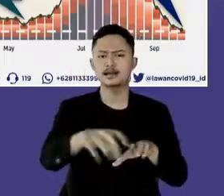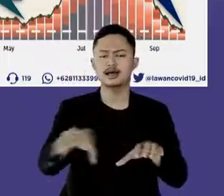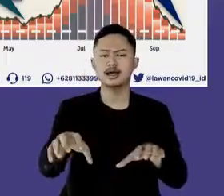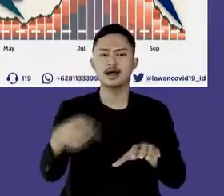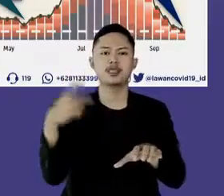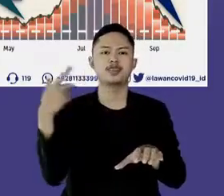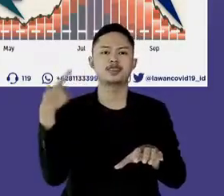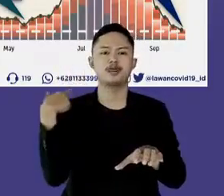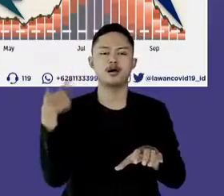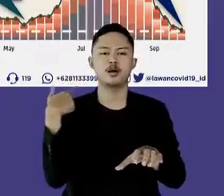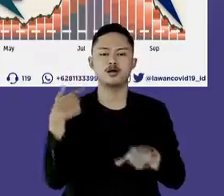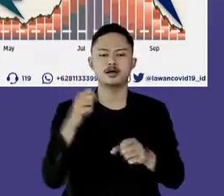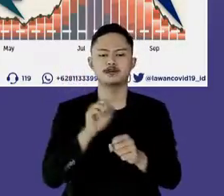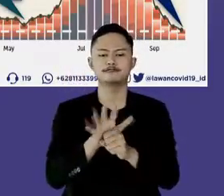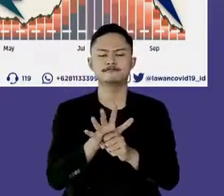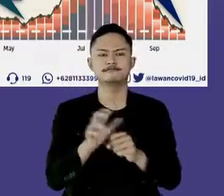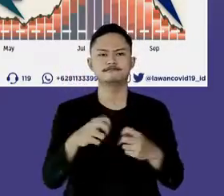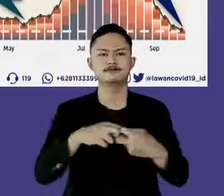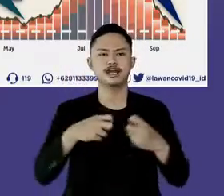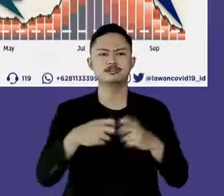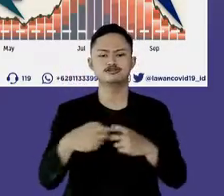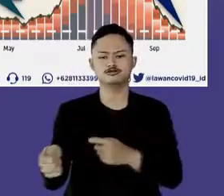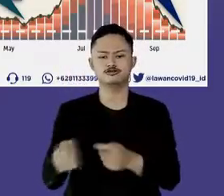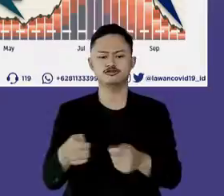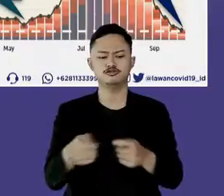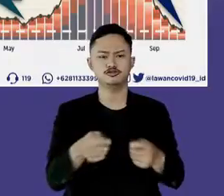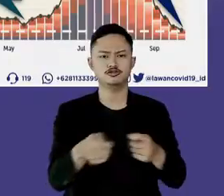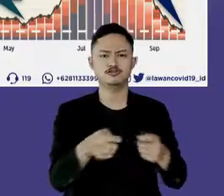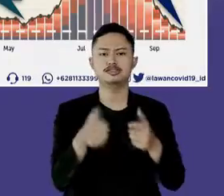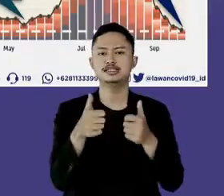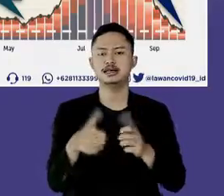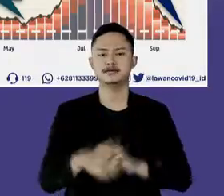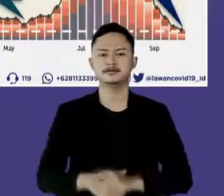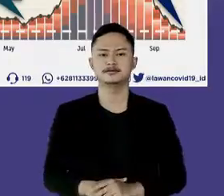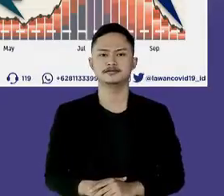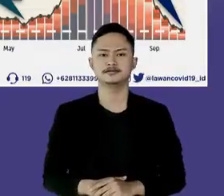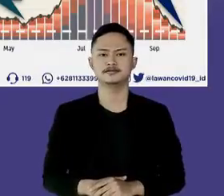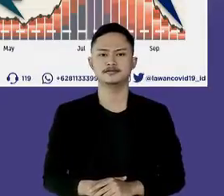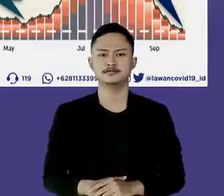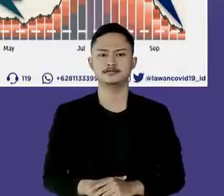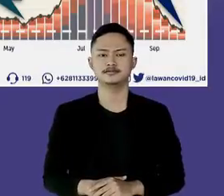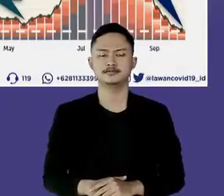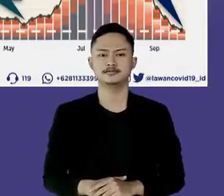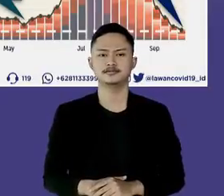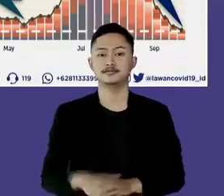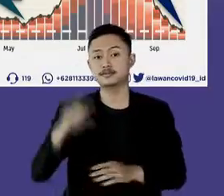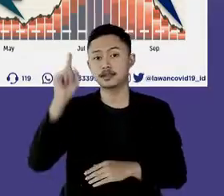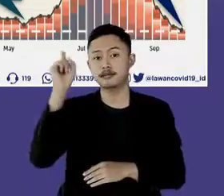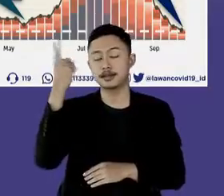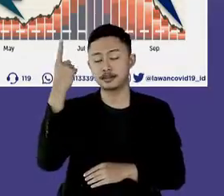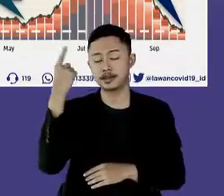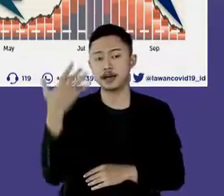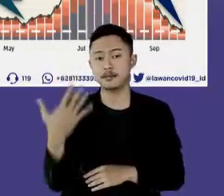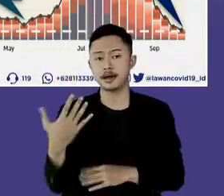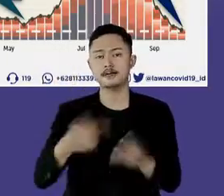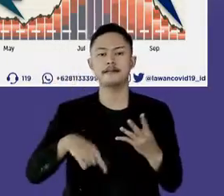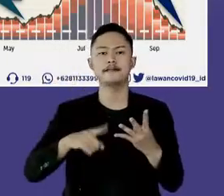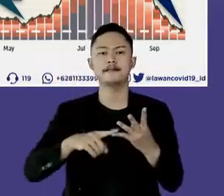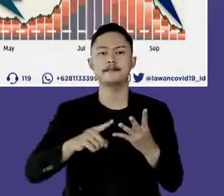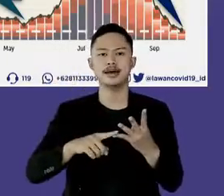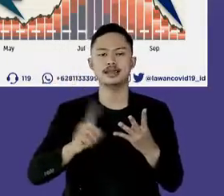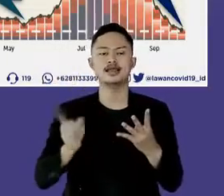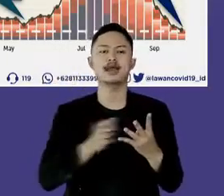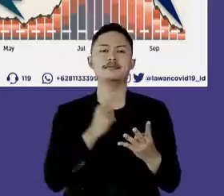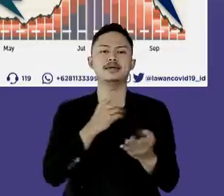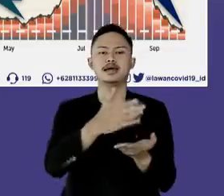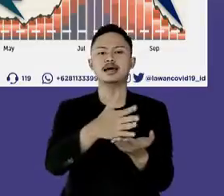meningkatkan pengendalian kasus di wilayahnya keempat pemerintah menggunakan data kasus dan